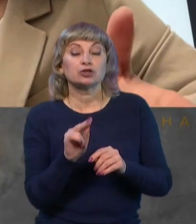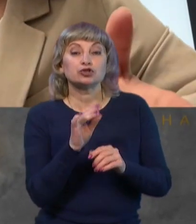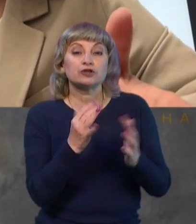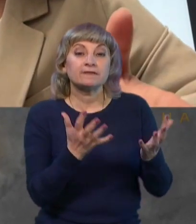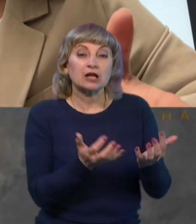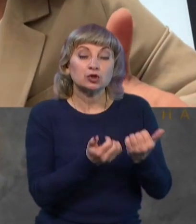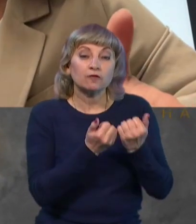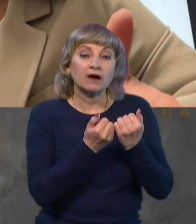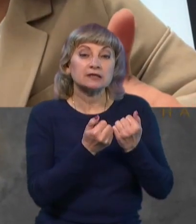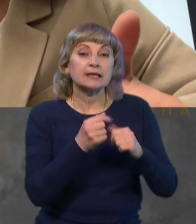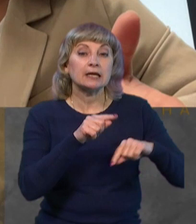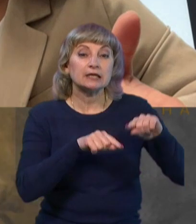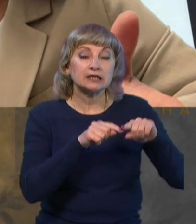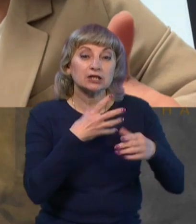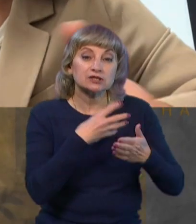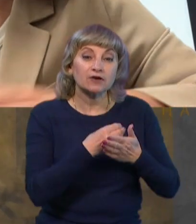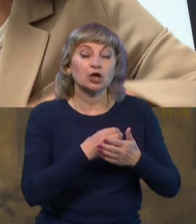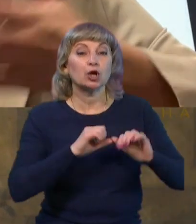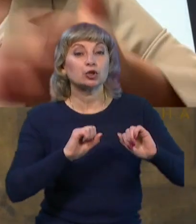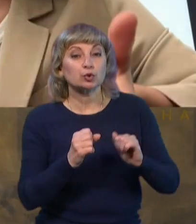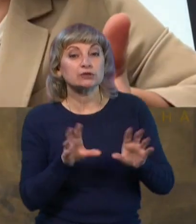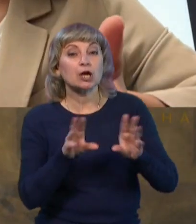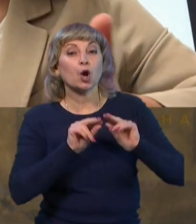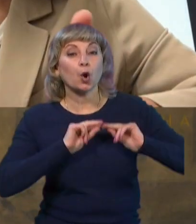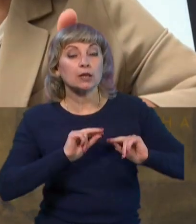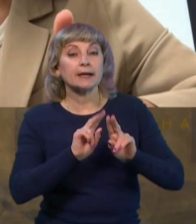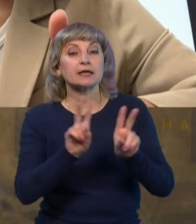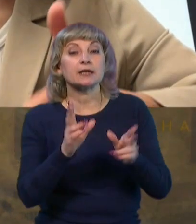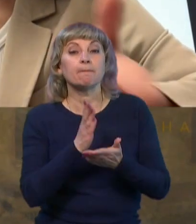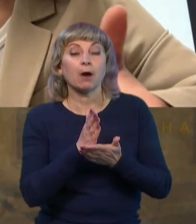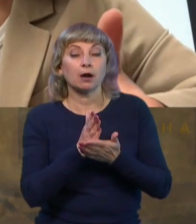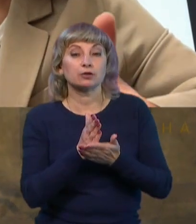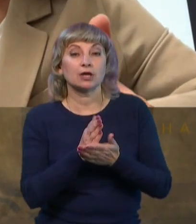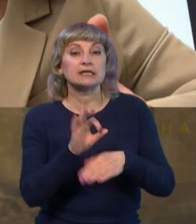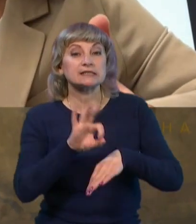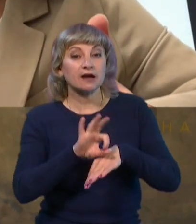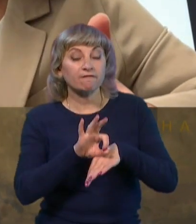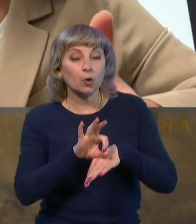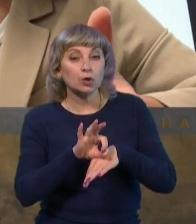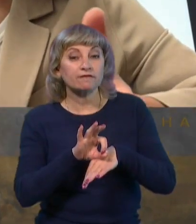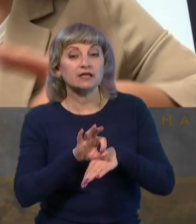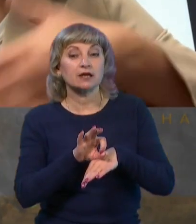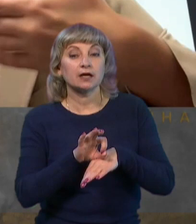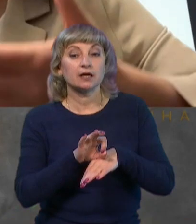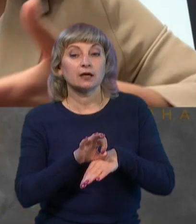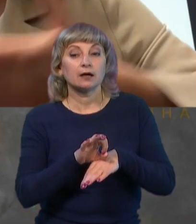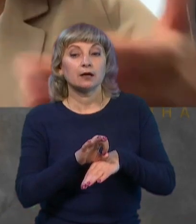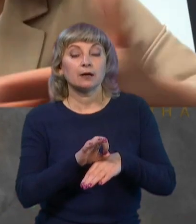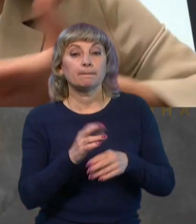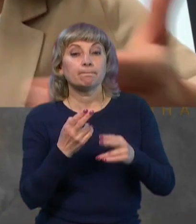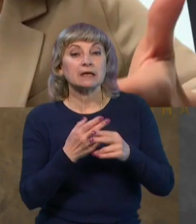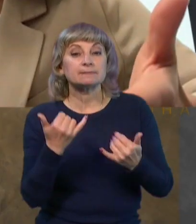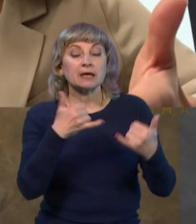врятувати рідних своїх, друзів, колег, які мають захворювання без переливання